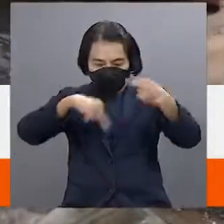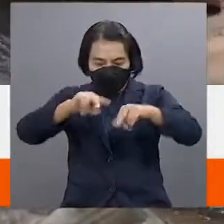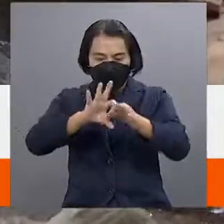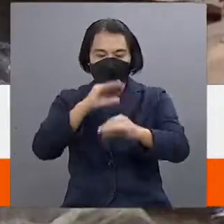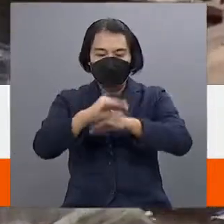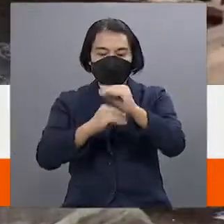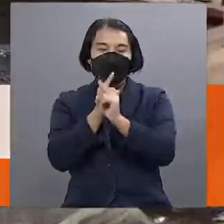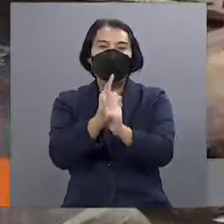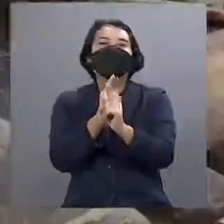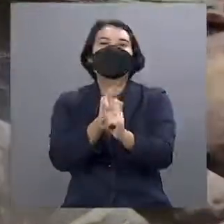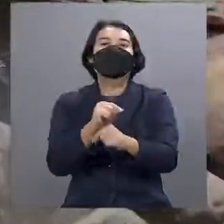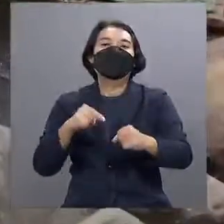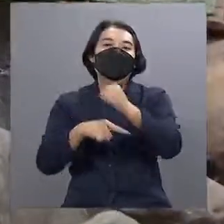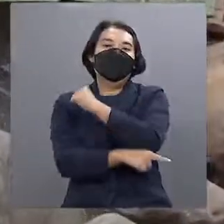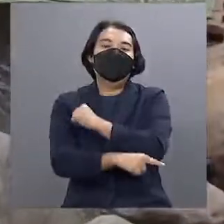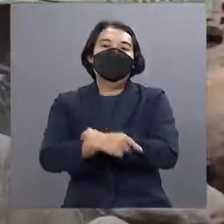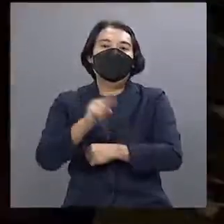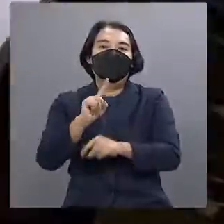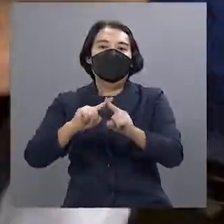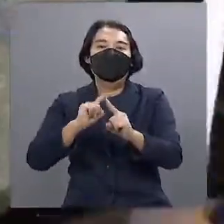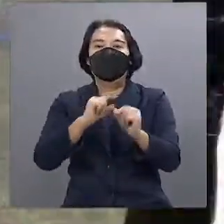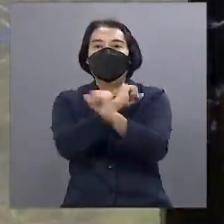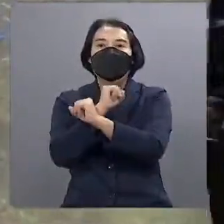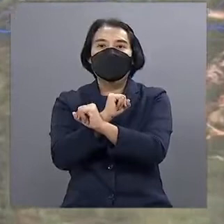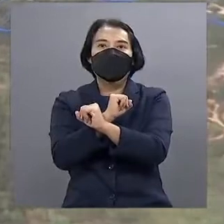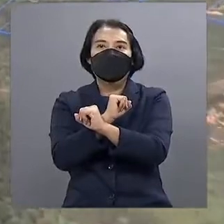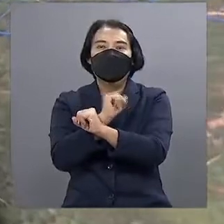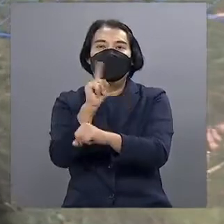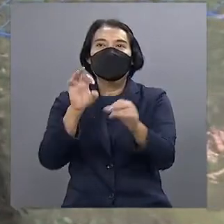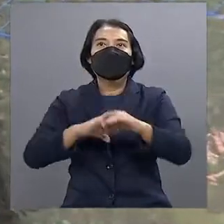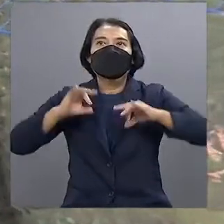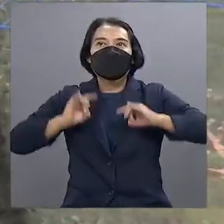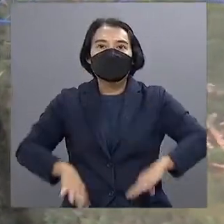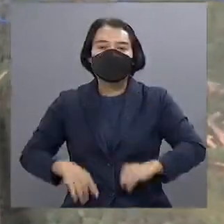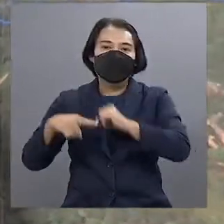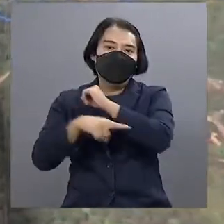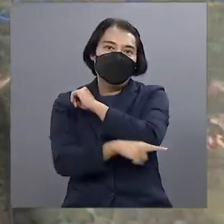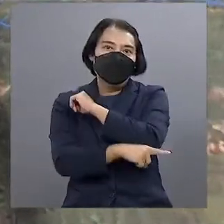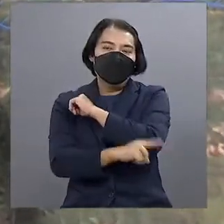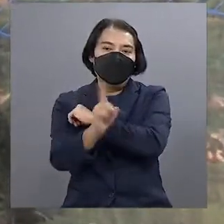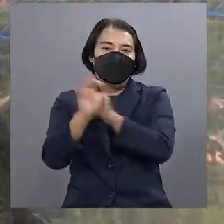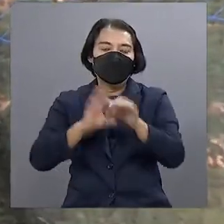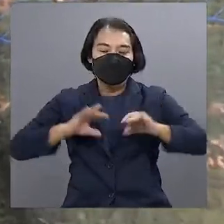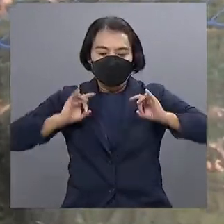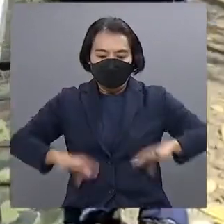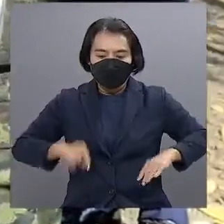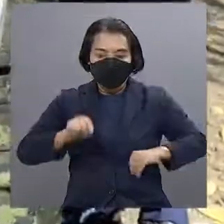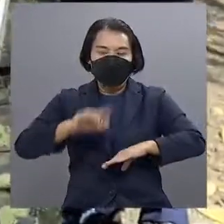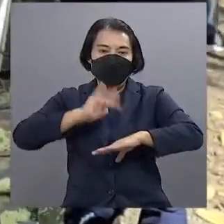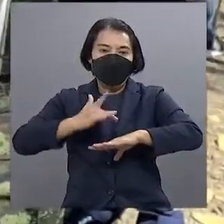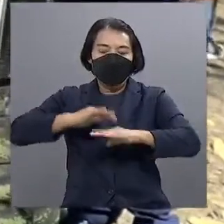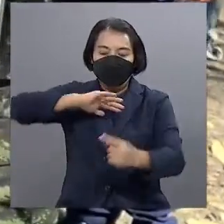ลดทุจริตด้วยกลไกสหยุดกรณีพื้นที่เสี่ยงต่อการทุจริตประเด็นความเสี่ยงการทรัพยากรธรรมชาติและสิ่งแวดล้อม